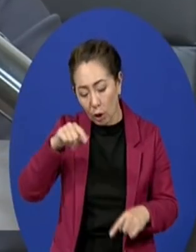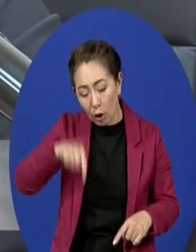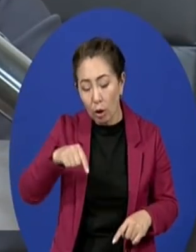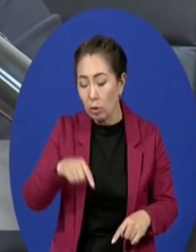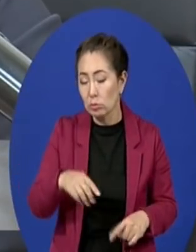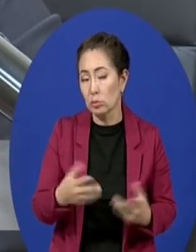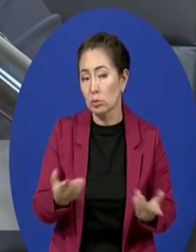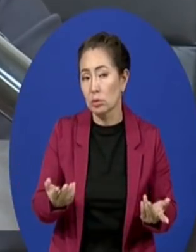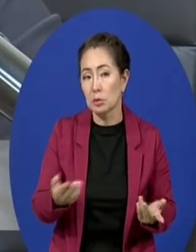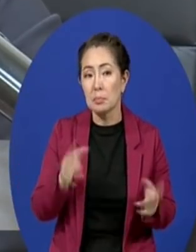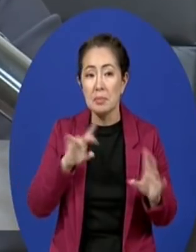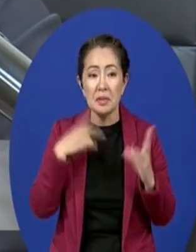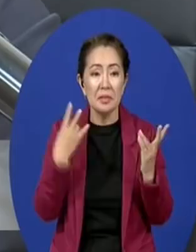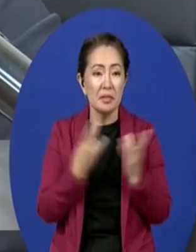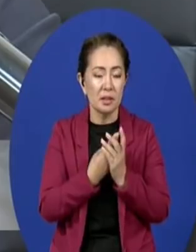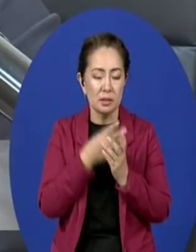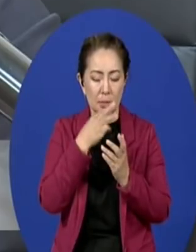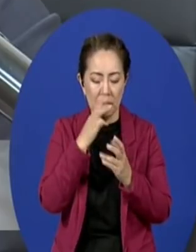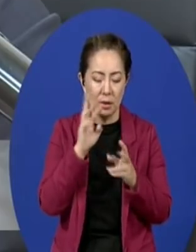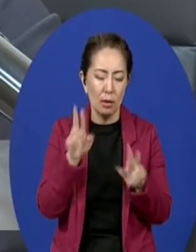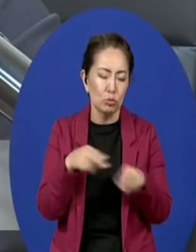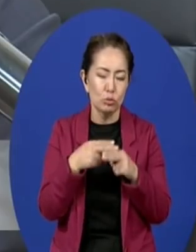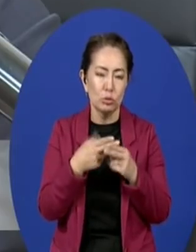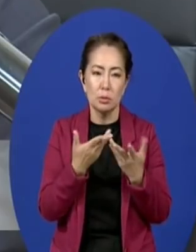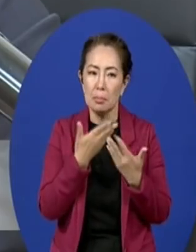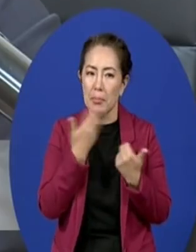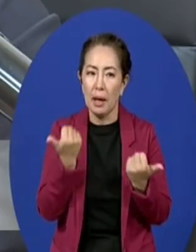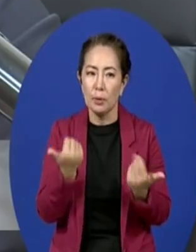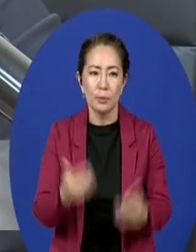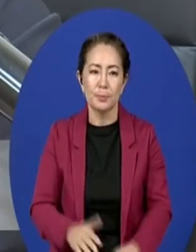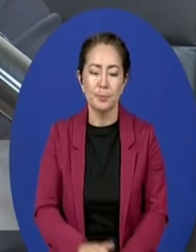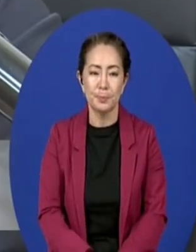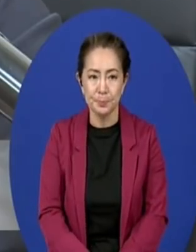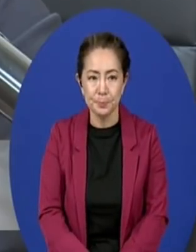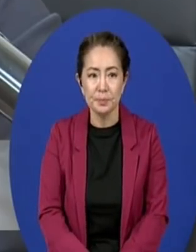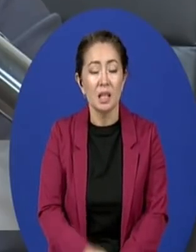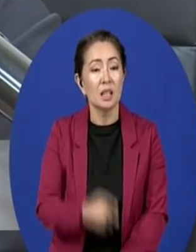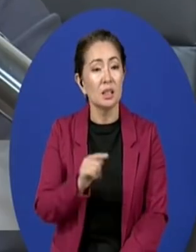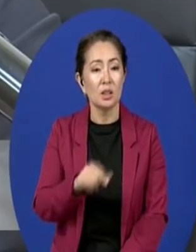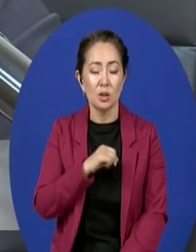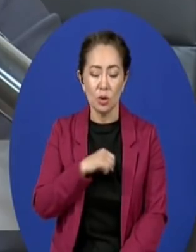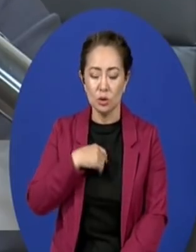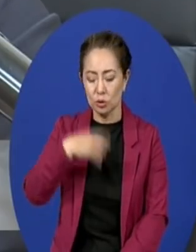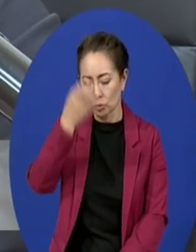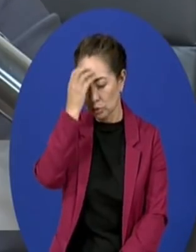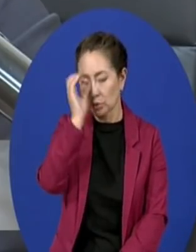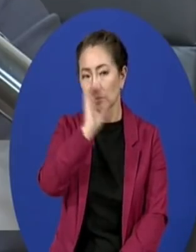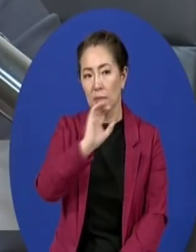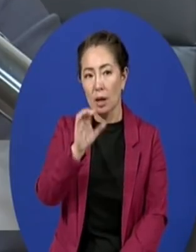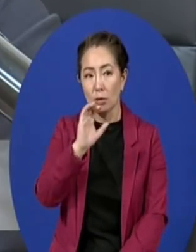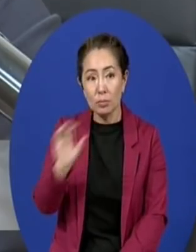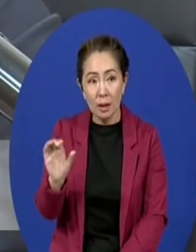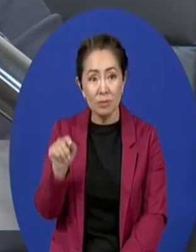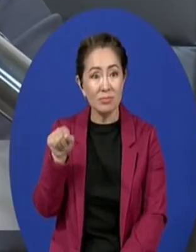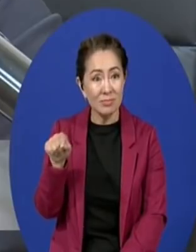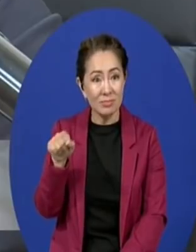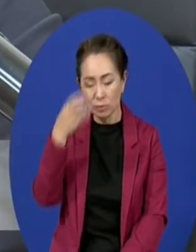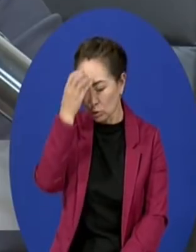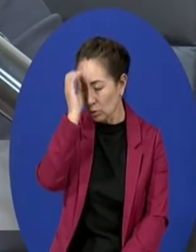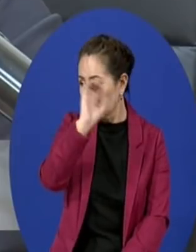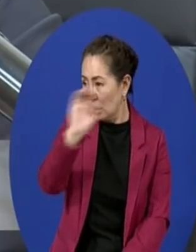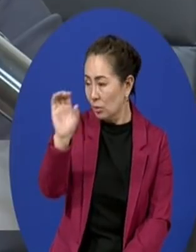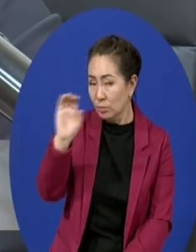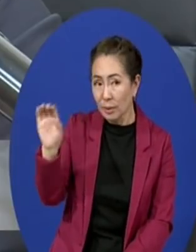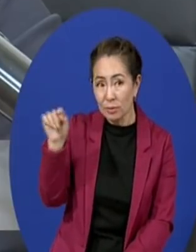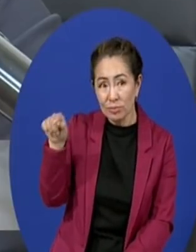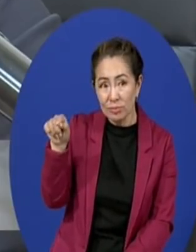бол нэгтгсэн бололт мэдээлэлд бол байдгүй юм байна. Тэгэхээр өөрөөр хэлбэл төрийн байгууллагуудын төвшөнд ямар ч